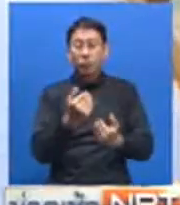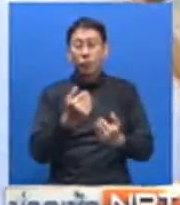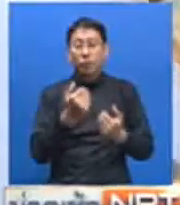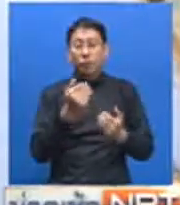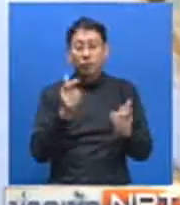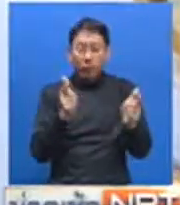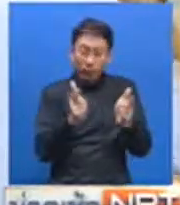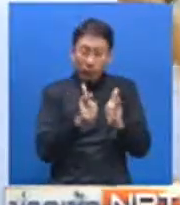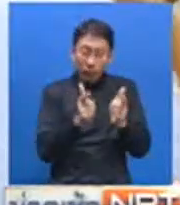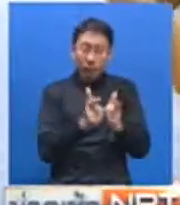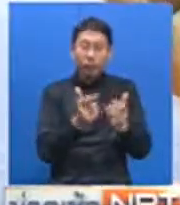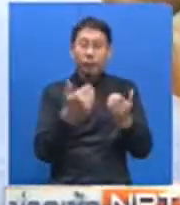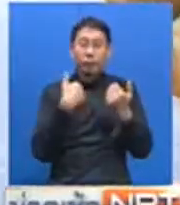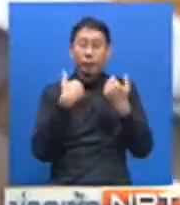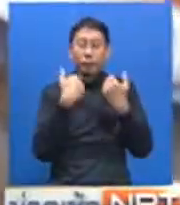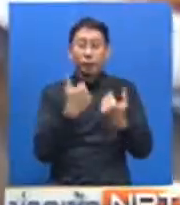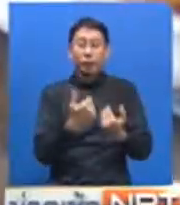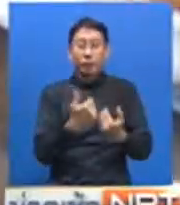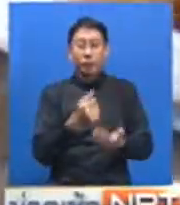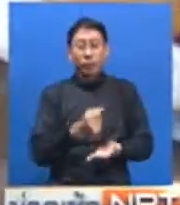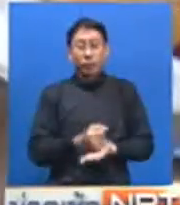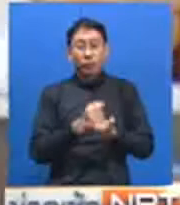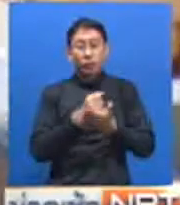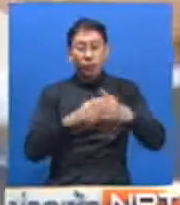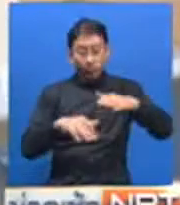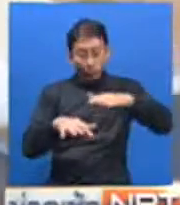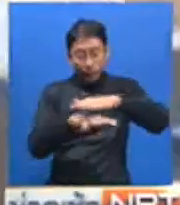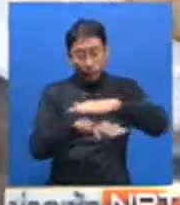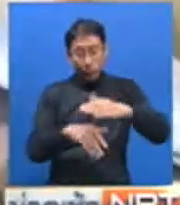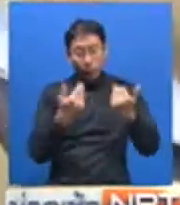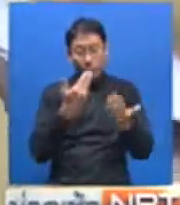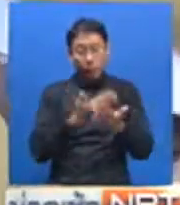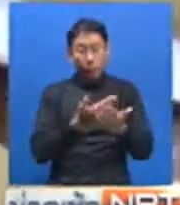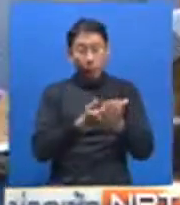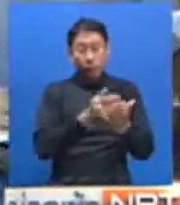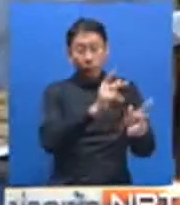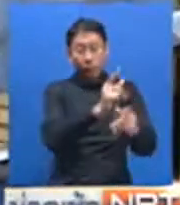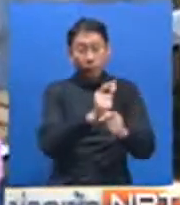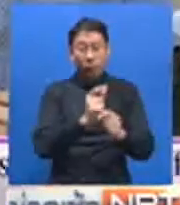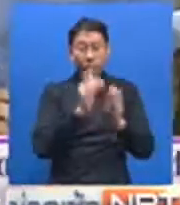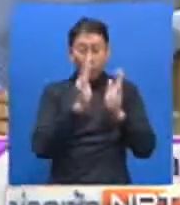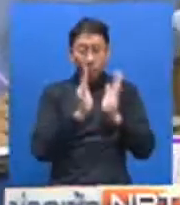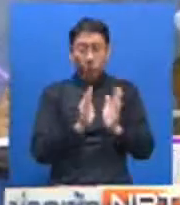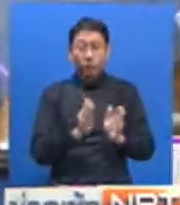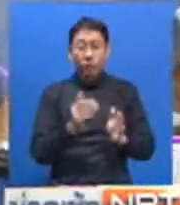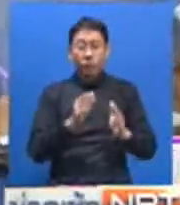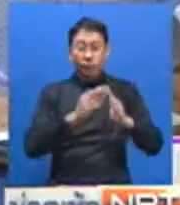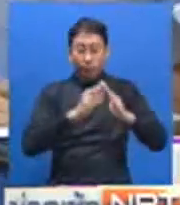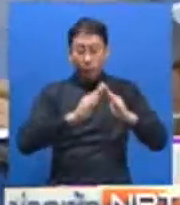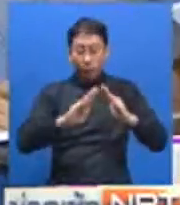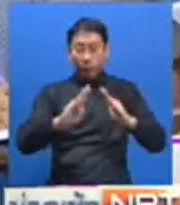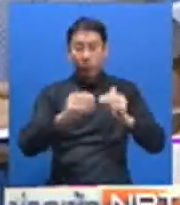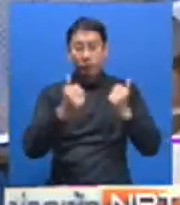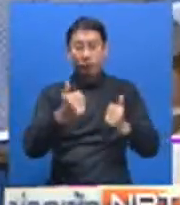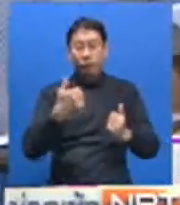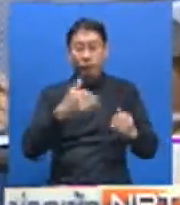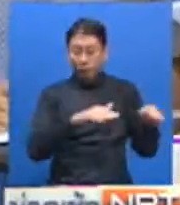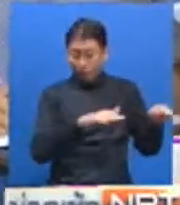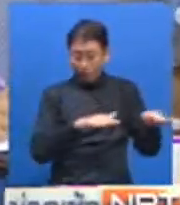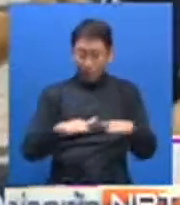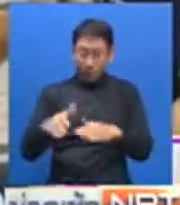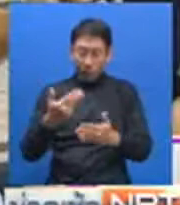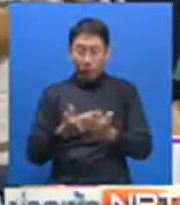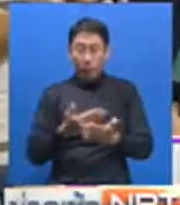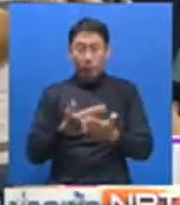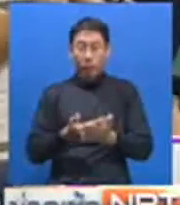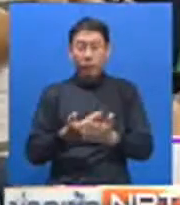มีขนาดเล็กกว่าไมโครไฟแนนซ์หลักการเบื้องต้นคือผู้ปล่อยสินเชื่อจะต้องเป็นนิติบุคคลหรือบริษัทเอกชนที่มีความพร้อมด้าน